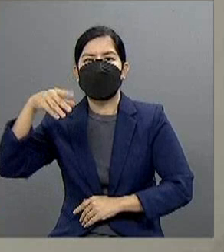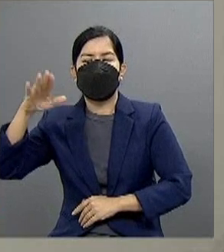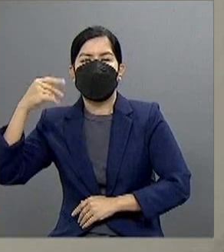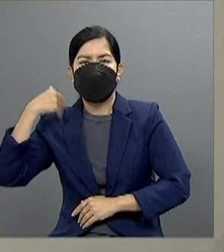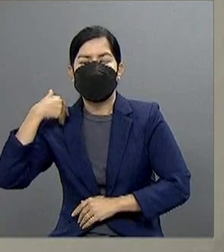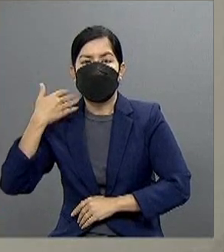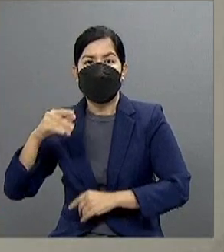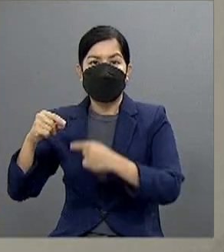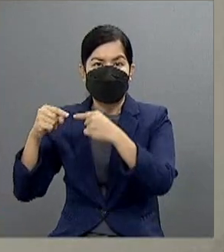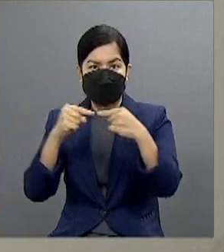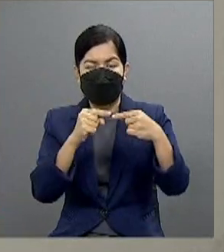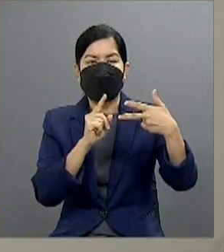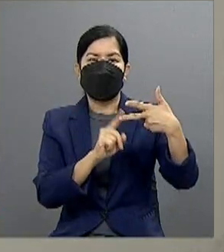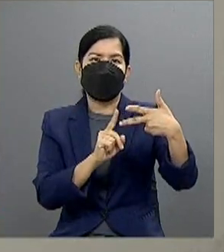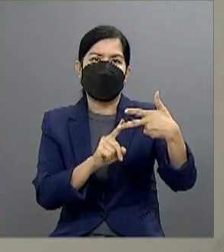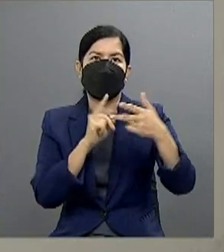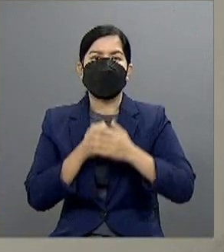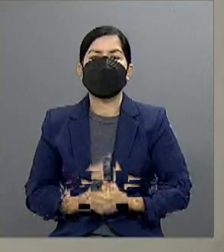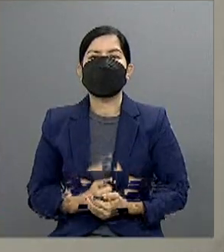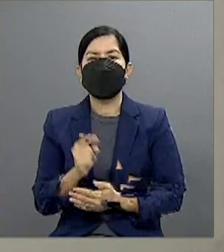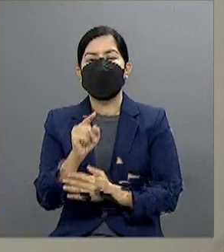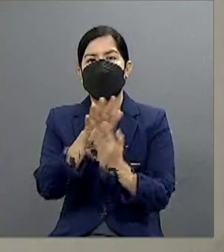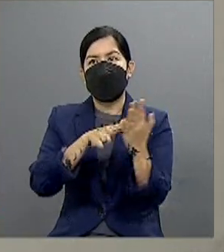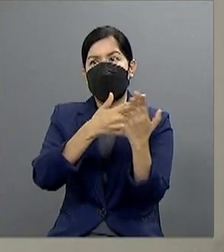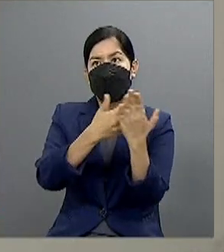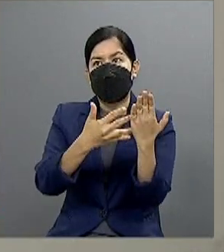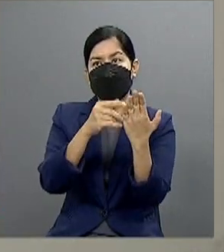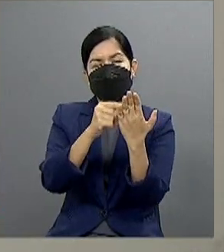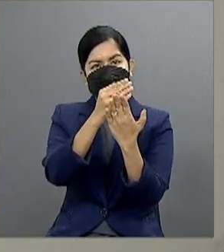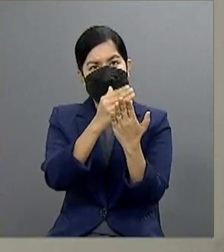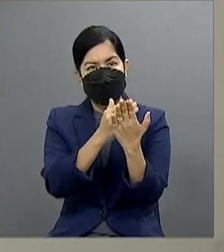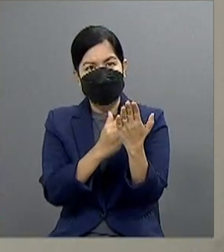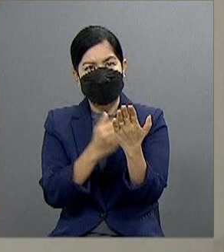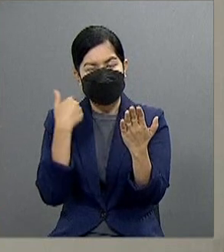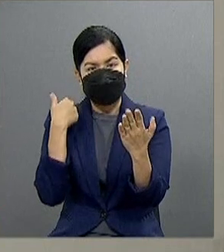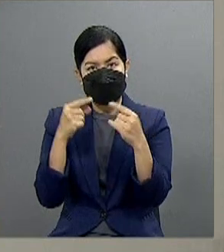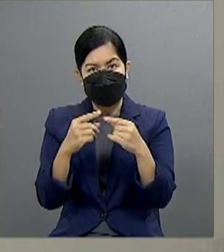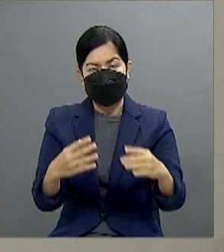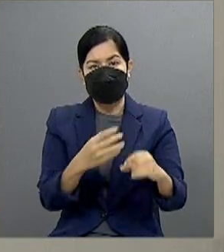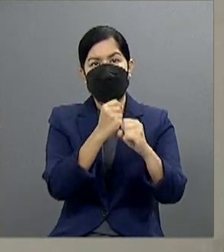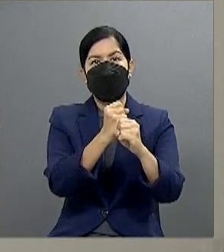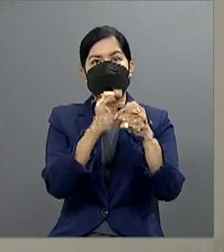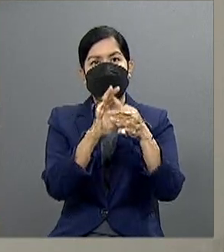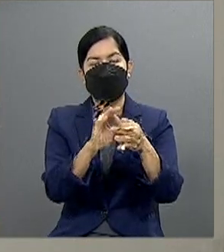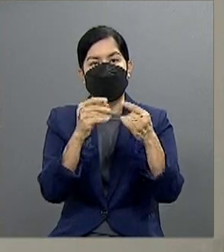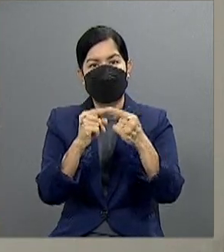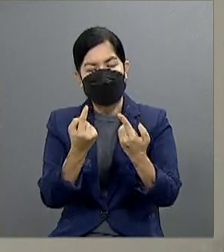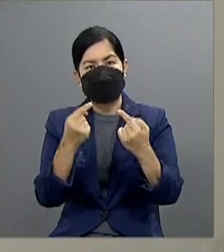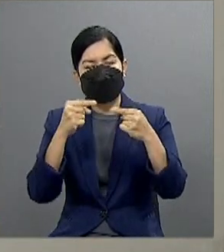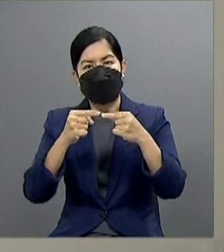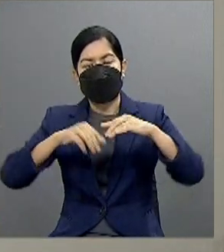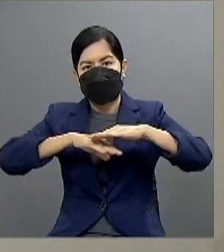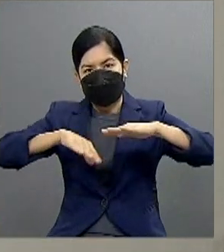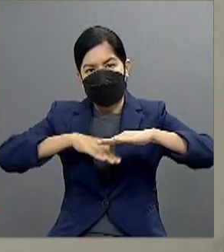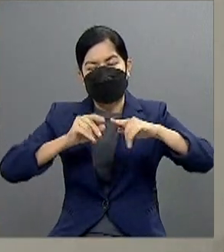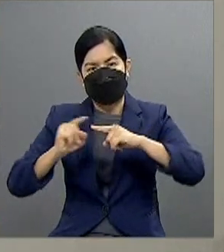ครับแล้วก็วางแผนไว้ว่าจะรวบรวมเอกสารขึ้นทะเบียนอะไรให้เสร็จเรียบร้อยแล้วก็สามารถใช้ได้จริงประมาณนะครับคร่